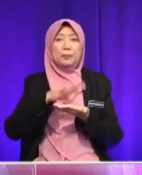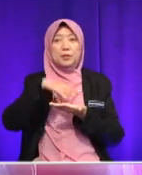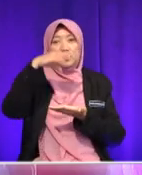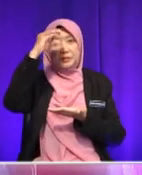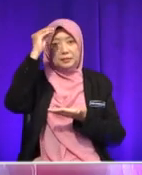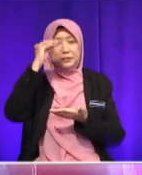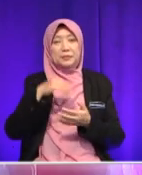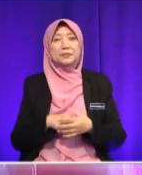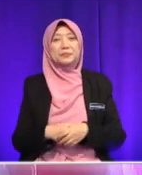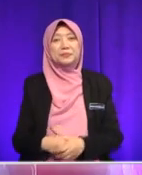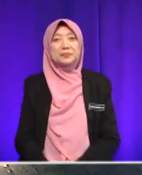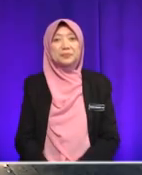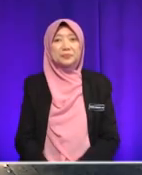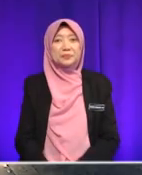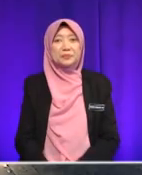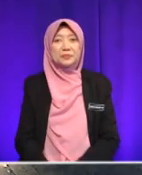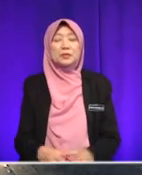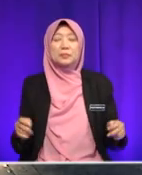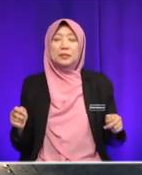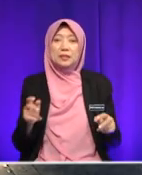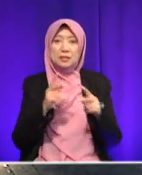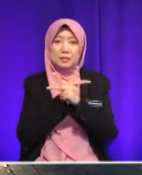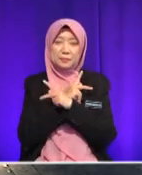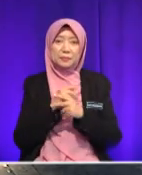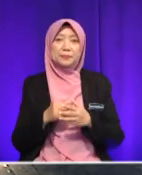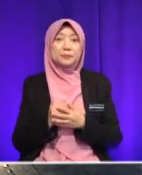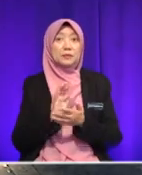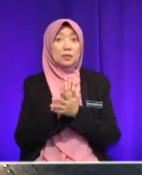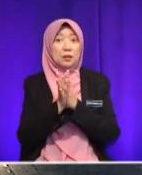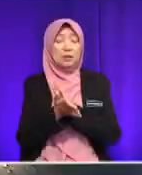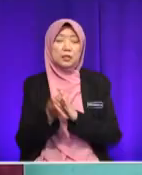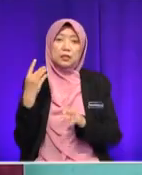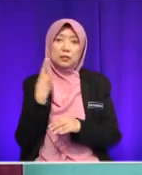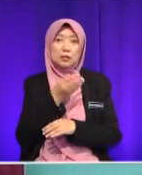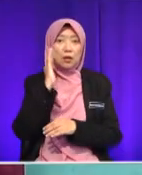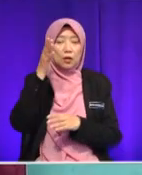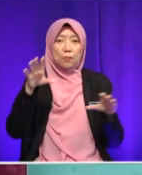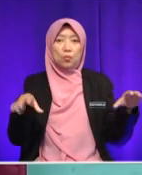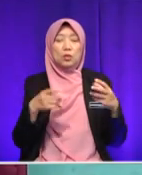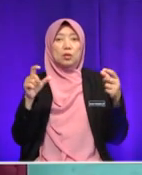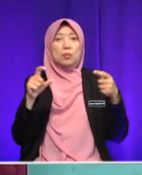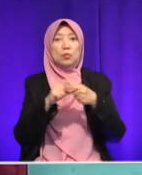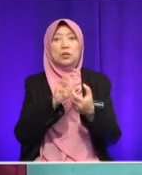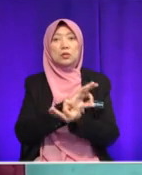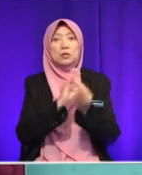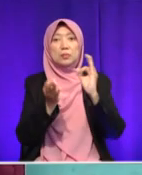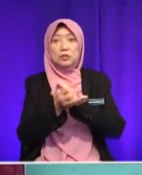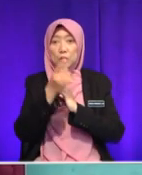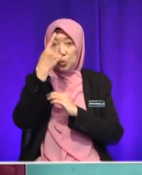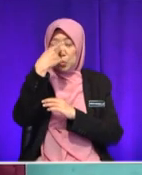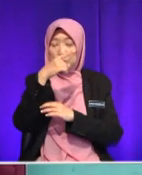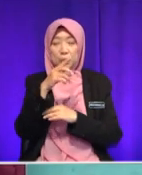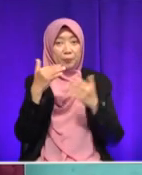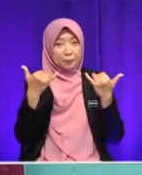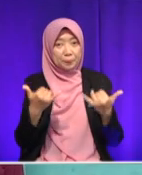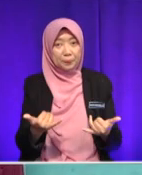kita. Silakan Cikgu. Baik, terima kasih Nisa. Okey, jadi kita akan buat gabungan transformasi. Untuk segmen ini kita